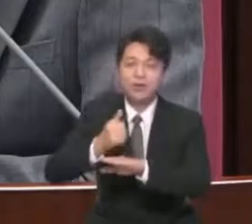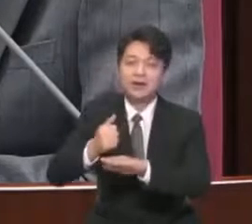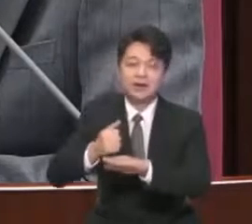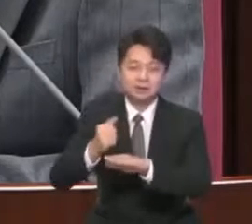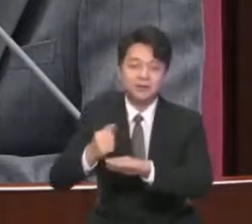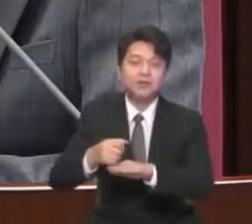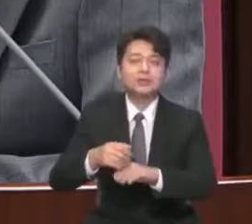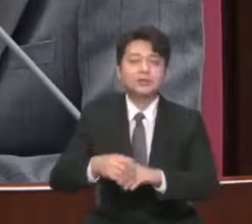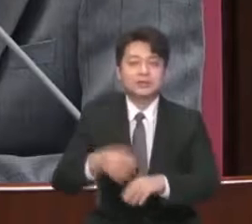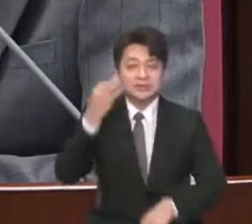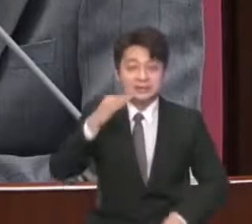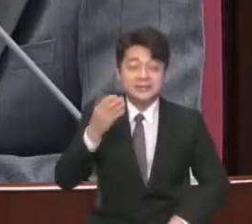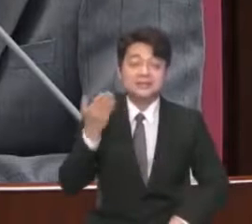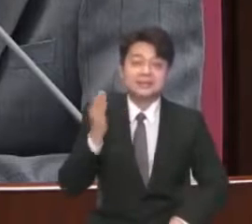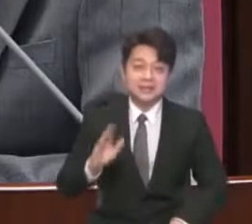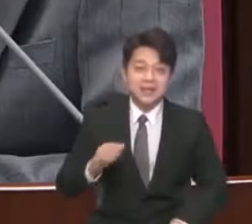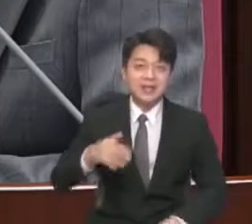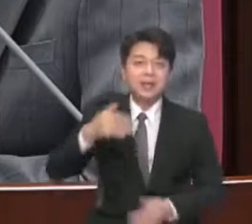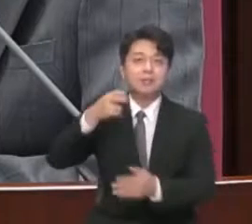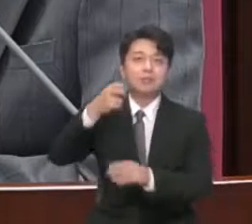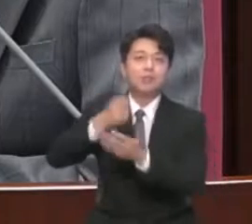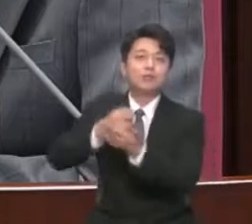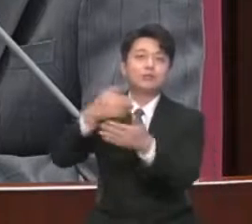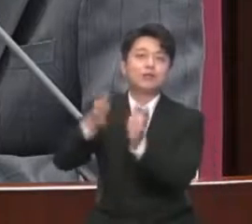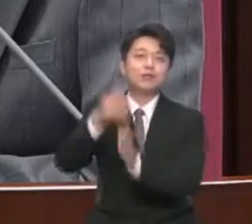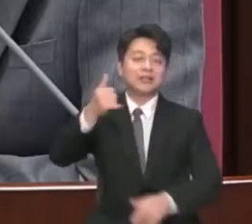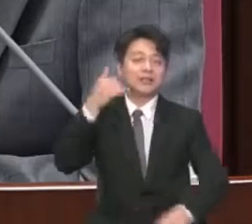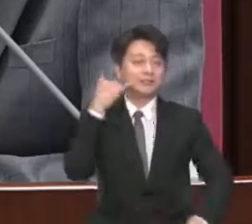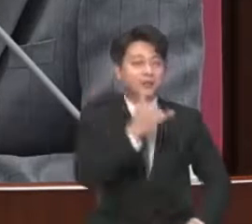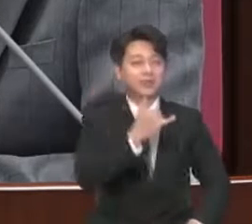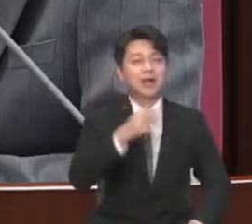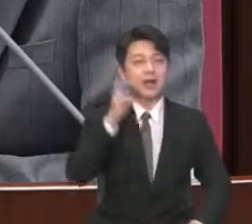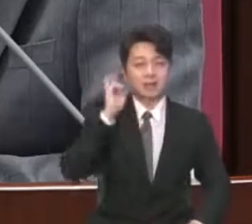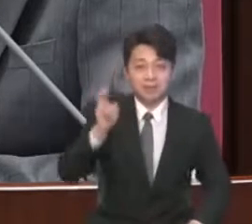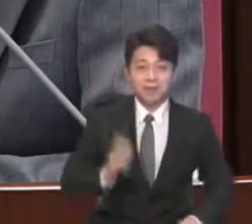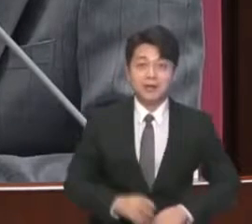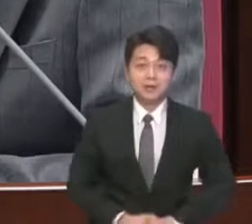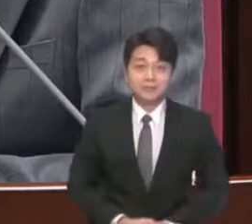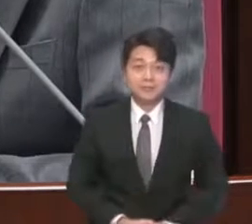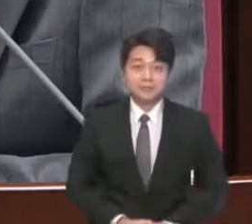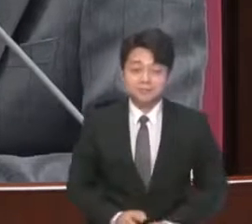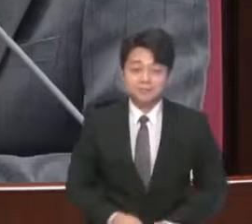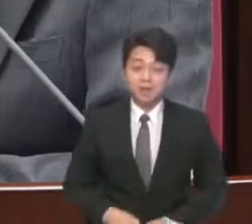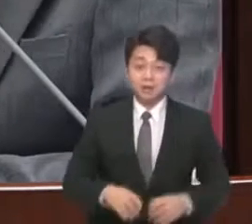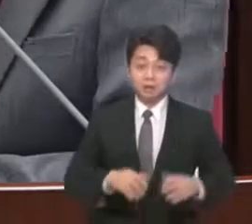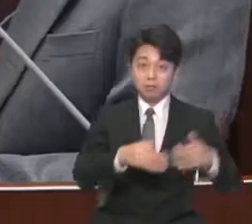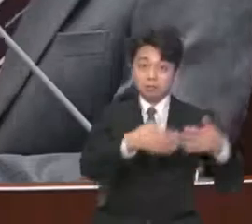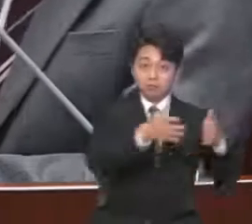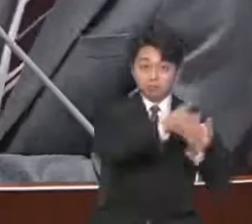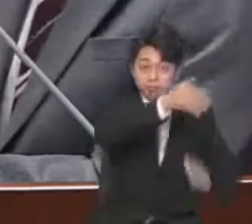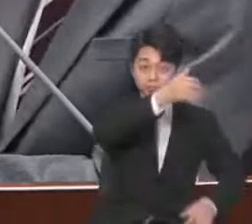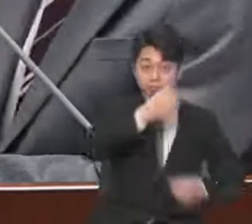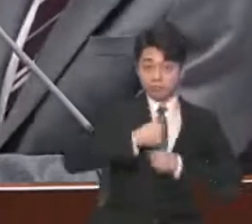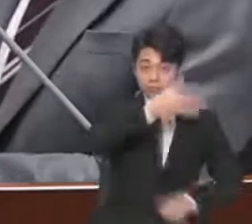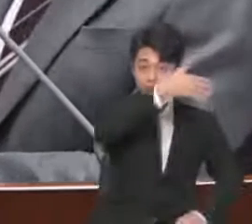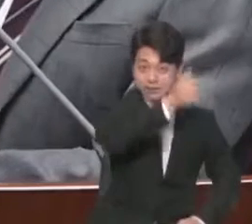확인. 지원반장이 직접 병가 연장 사항에 대해서 상세히 설명을 실시하였고 미안할 필요